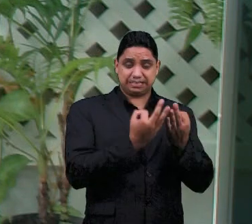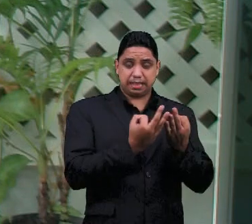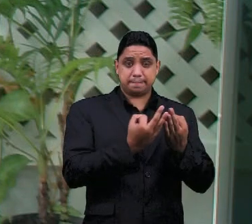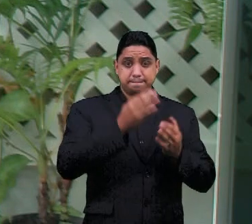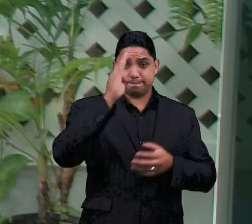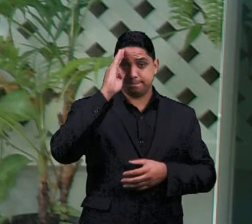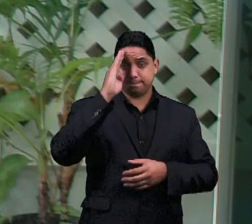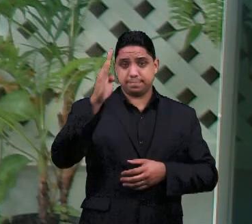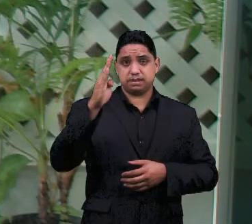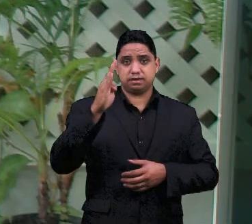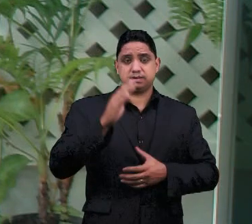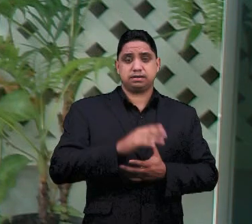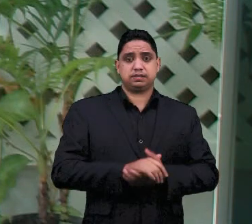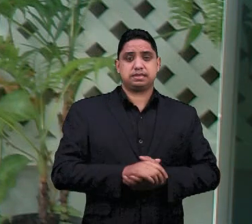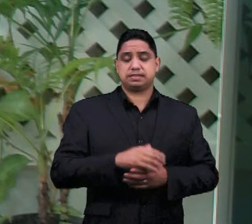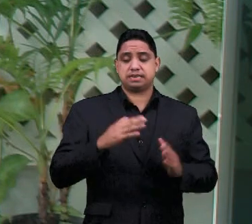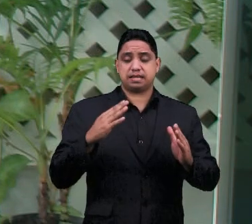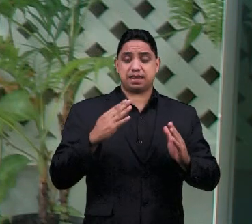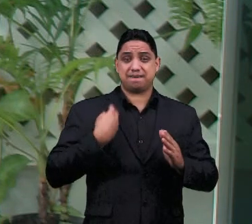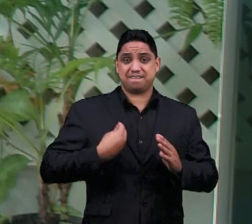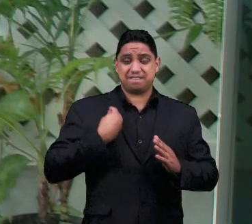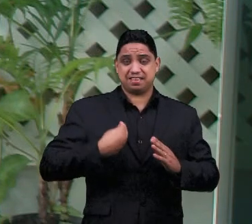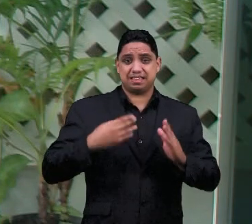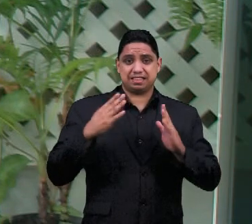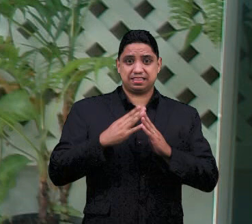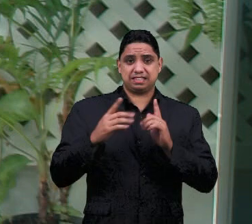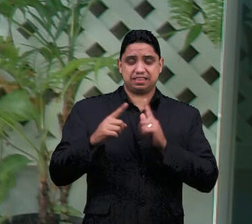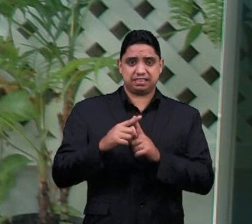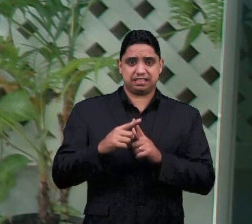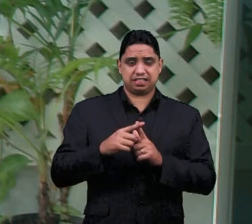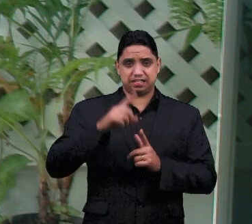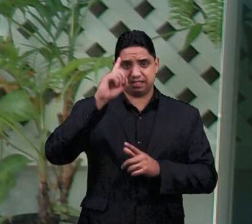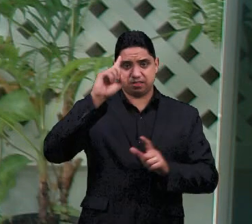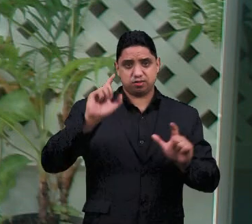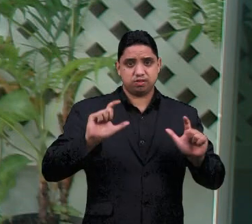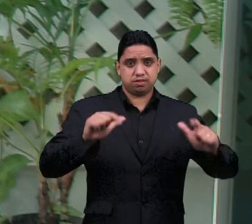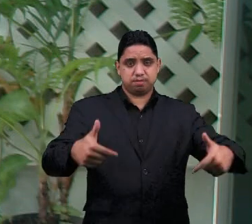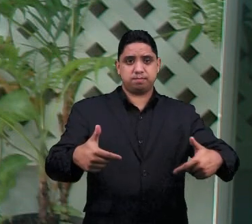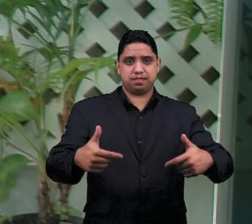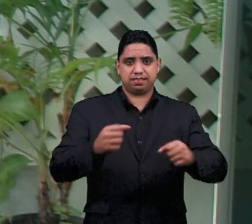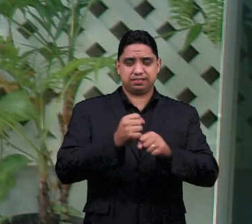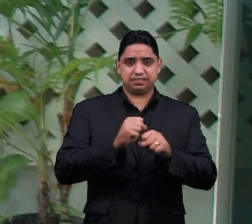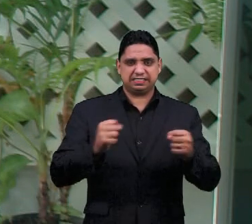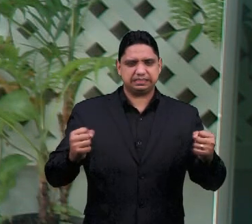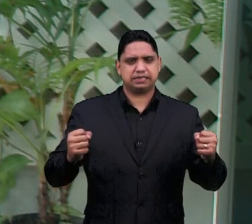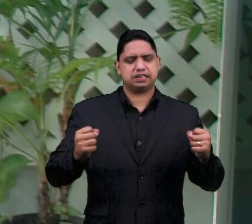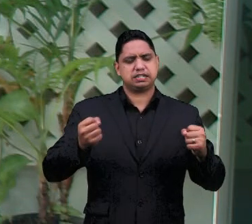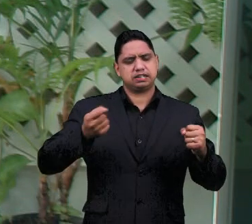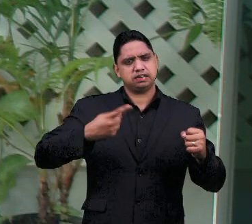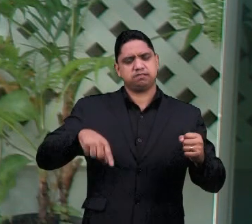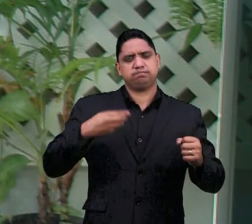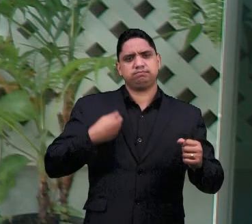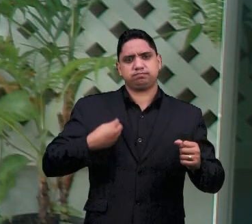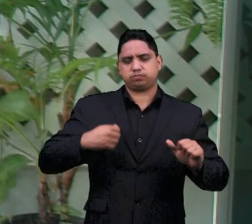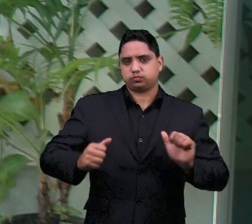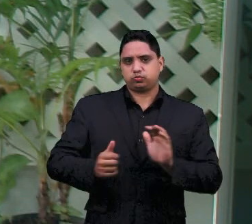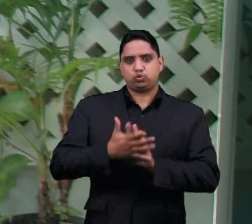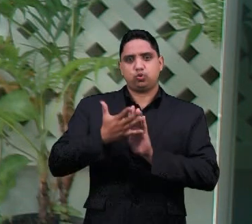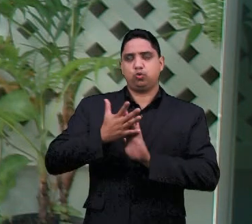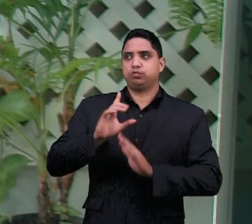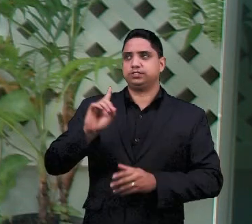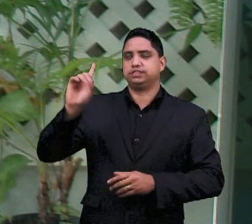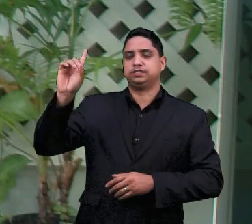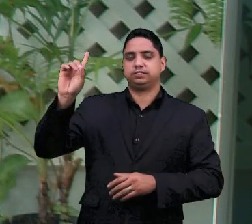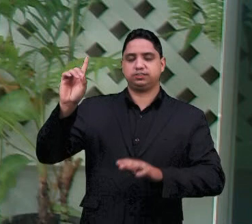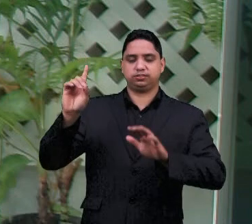une grande bénédiction pour ma vie, pour mon foyer, principalement pour la vie de l'Église.